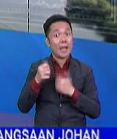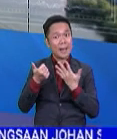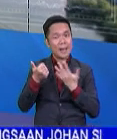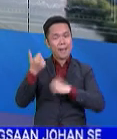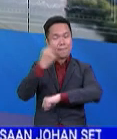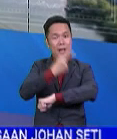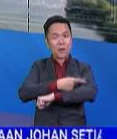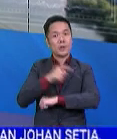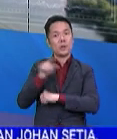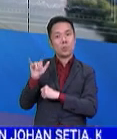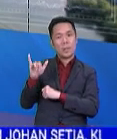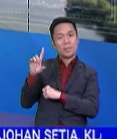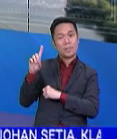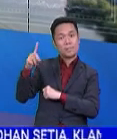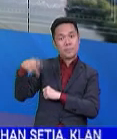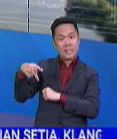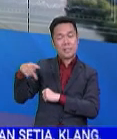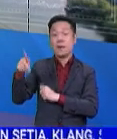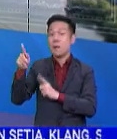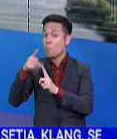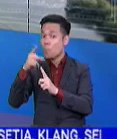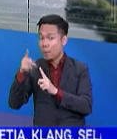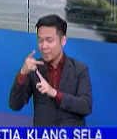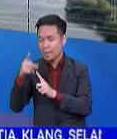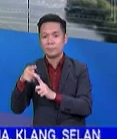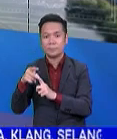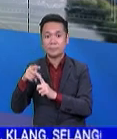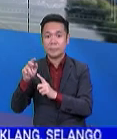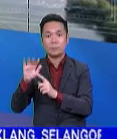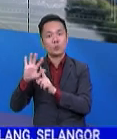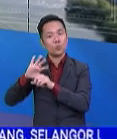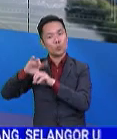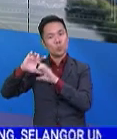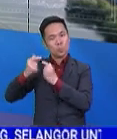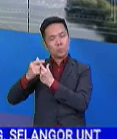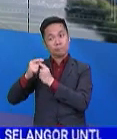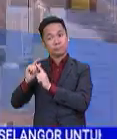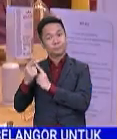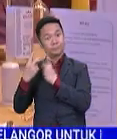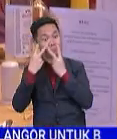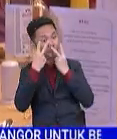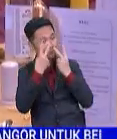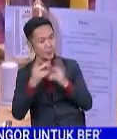enam hari yang dipertuan Negeri Pulau Pinang dan rombongan ke Sabah